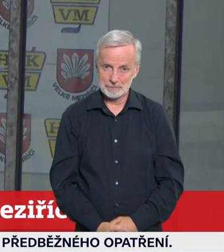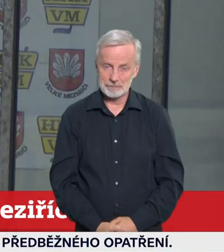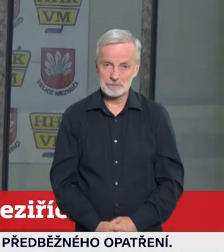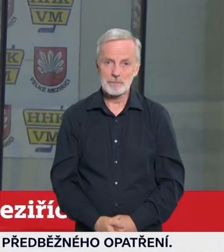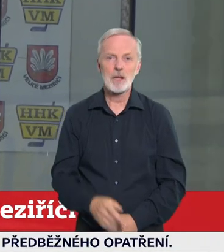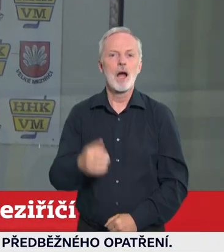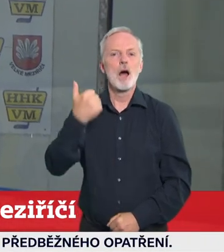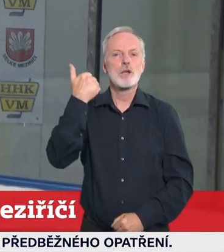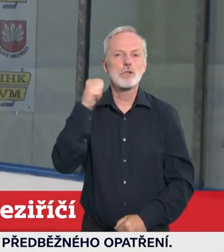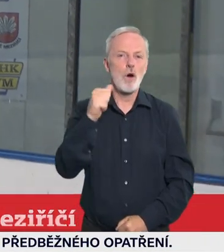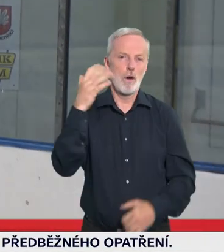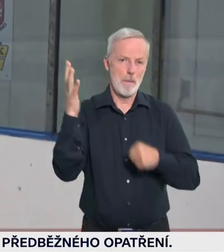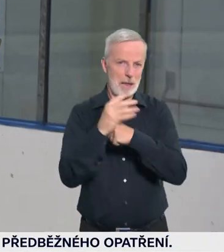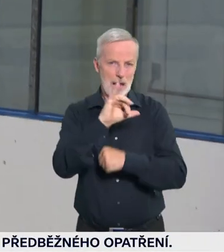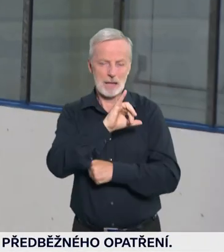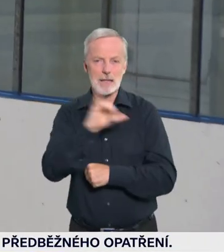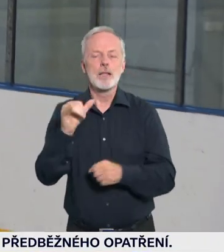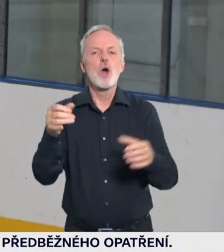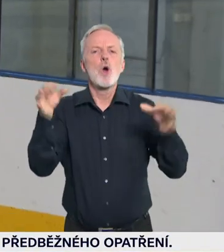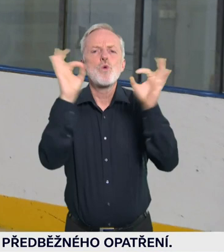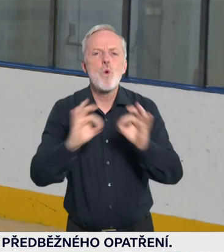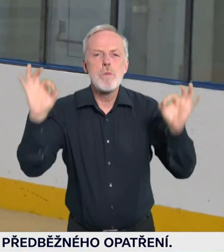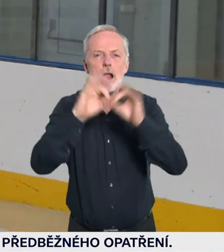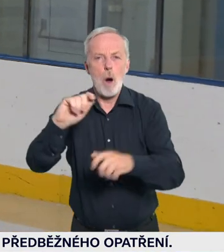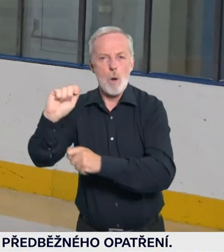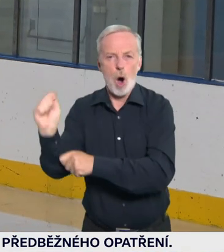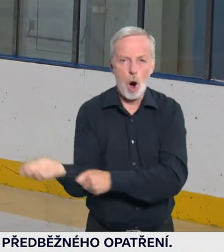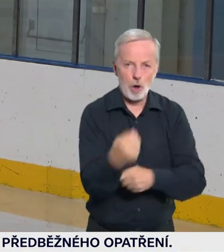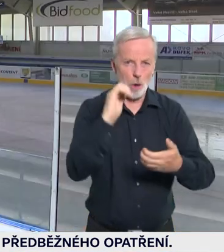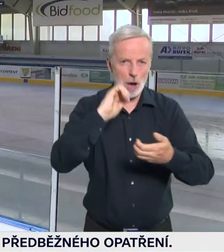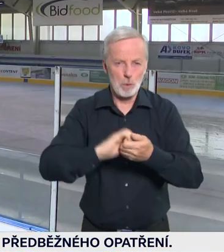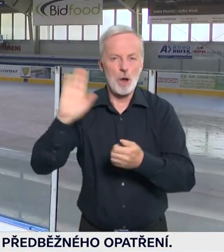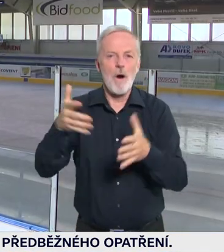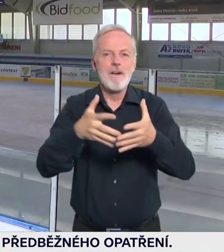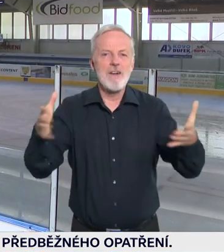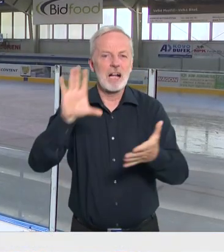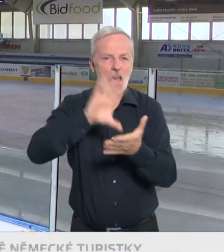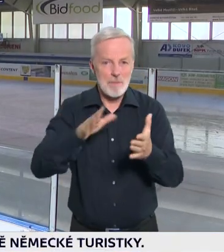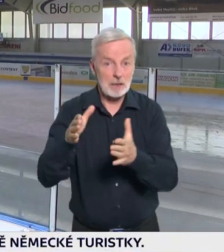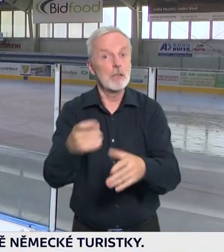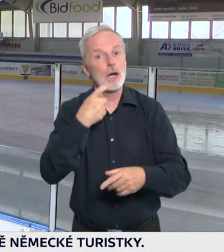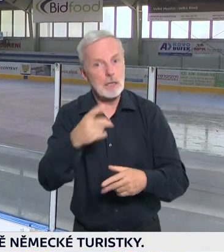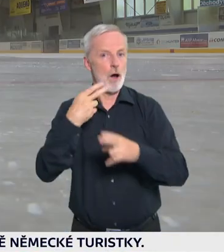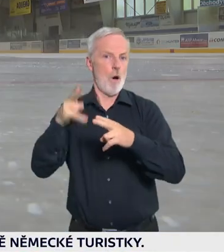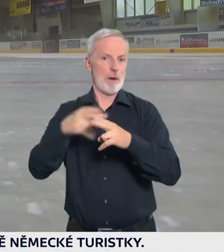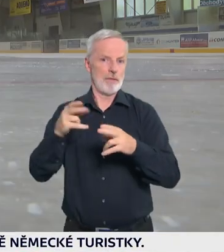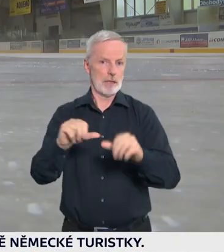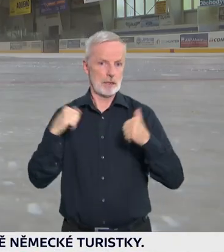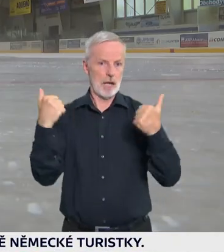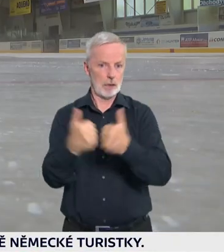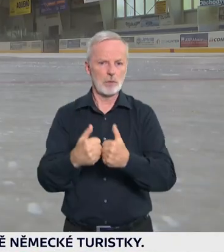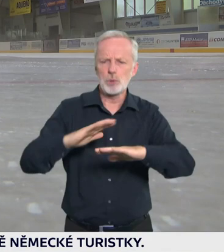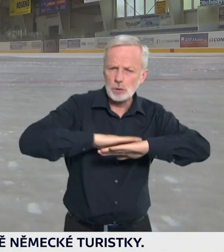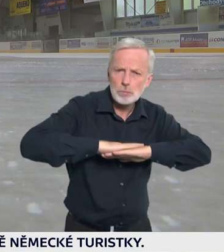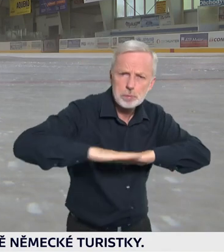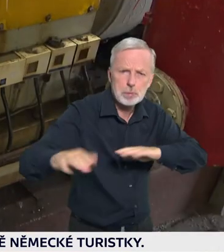115. výročí vzniku svého klubu chtěli hokejisté ve Velkém Meziříčí oslavit už na novém stadionu. Beton pod ledem toho současného